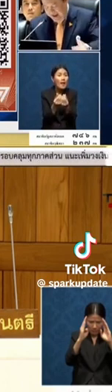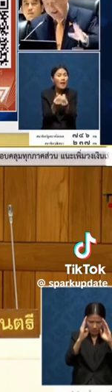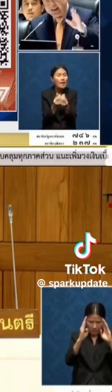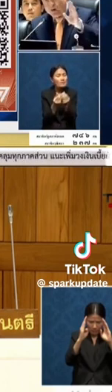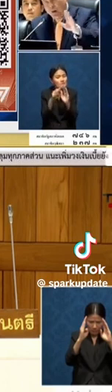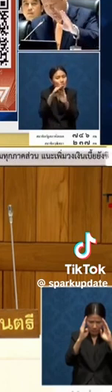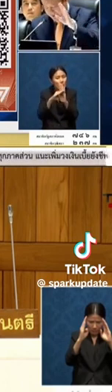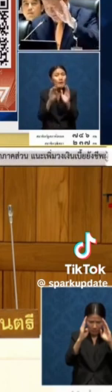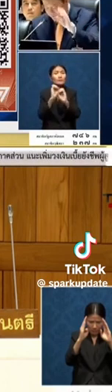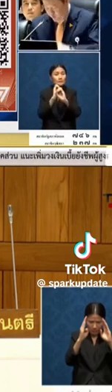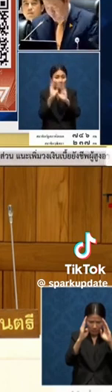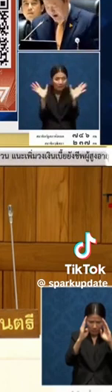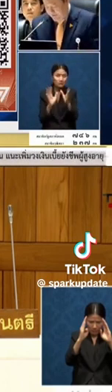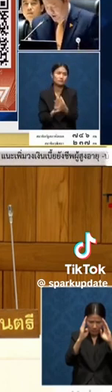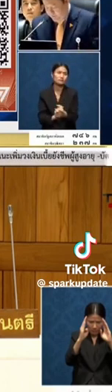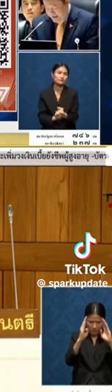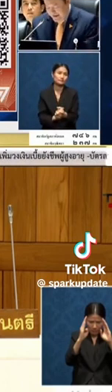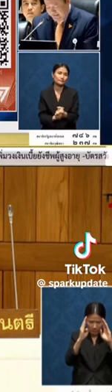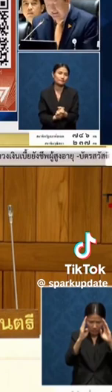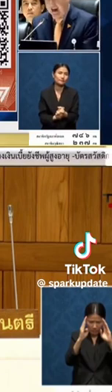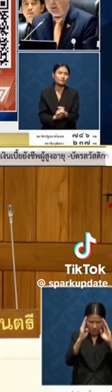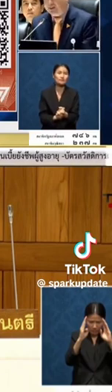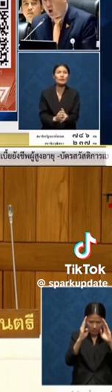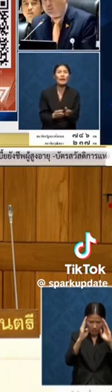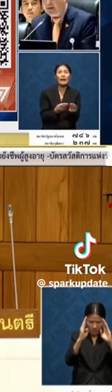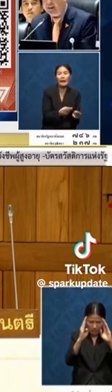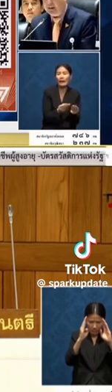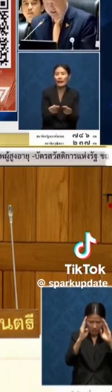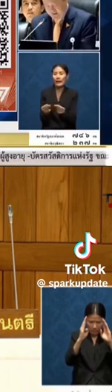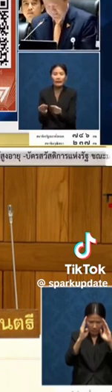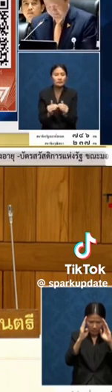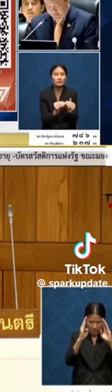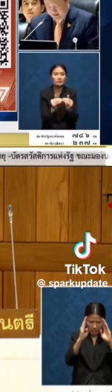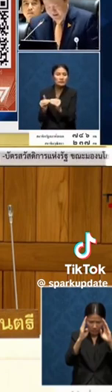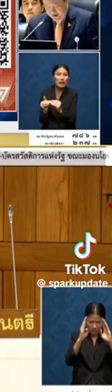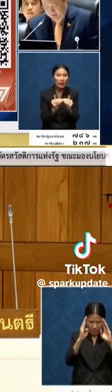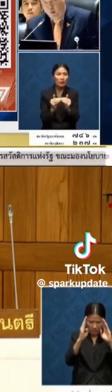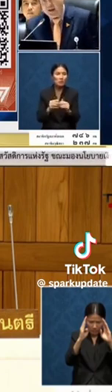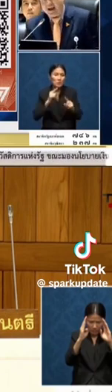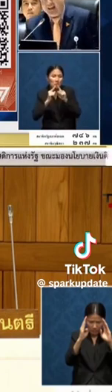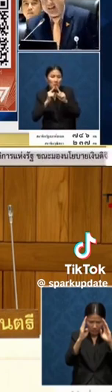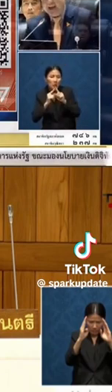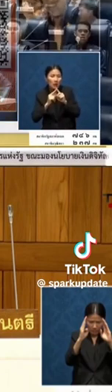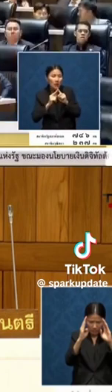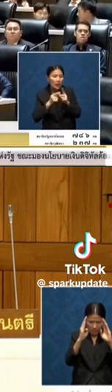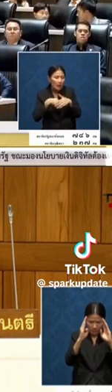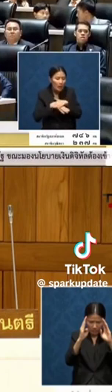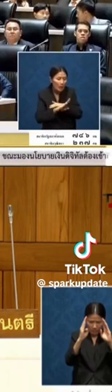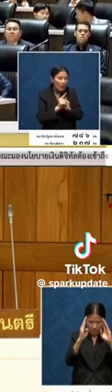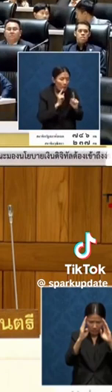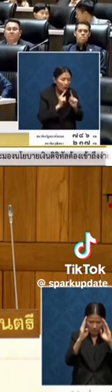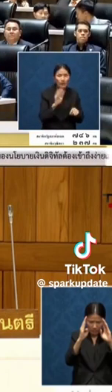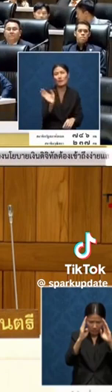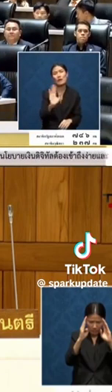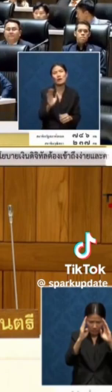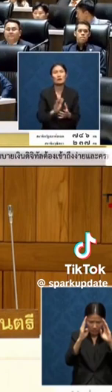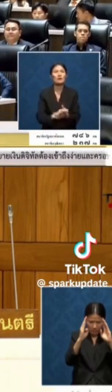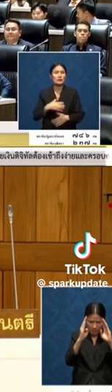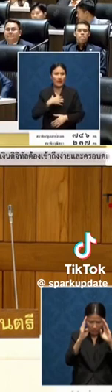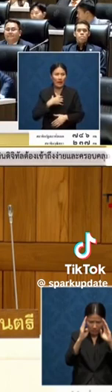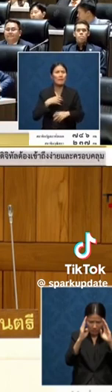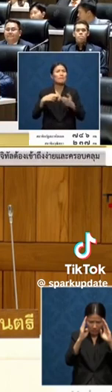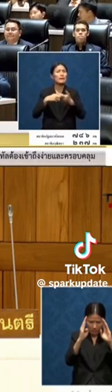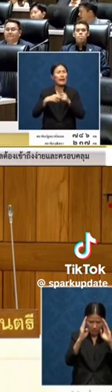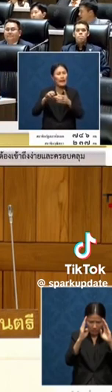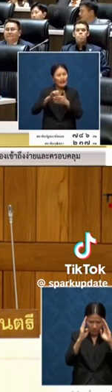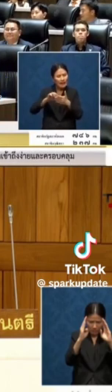งสร้างที่ให้ความเป็นธรรมกับทุกฝ่ายไม่ต้องพึ่งการเจรจาแบบซ่อนมีดผมอยากเห็นการแก้ปัญหาเชิงโครงสร้างที่ไม่ใช่แค่